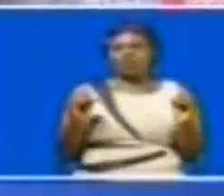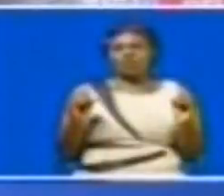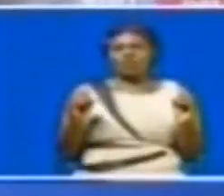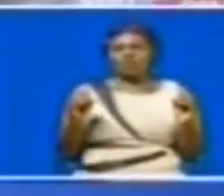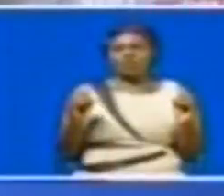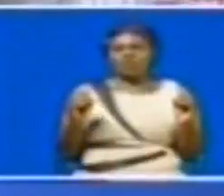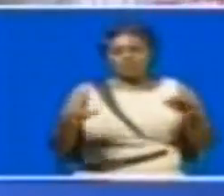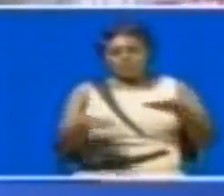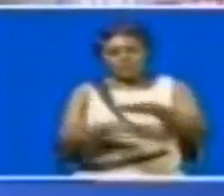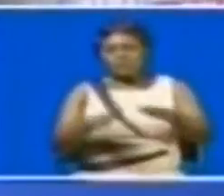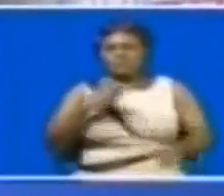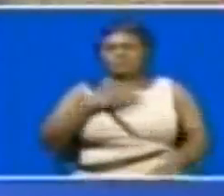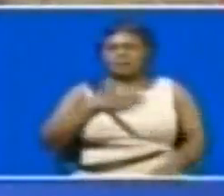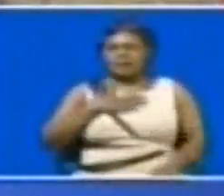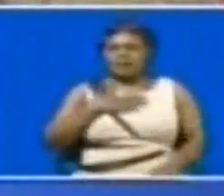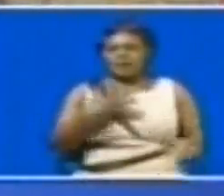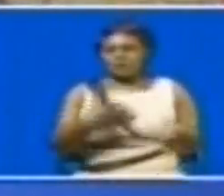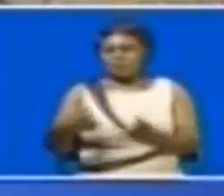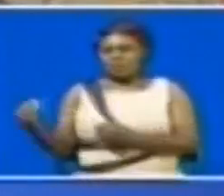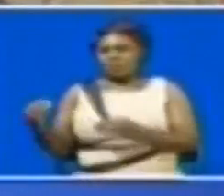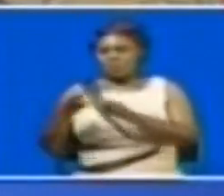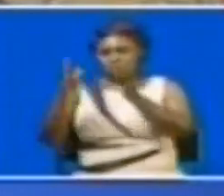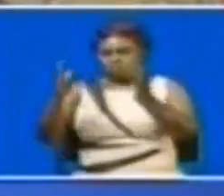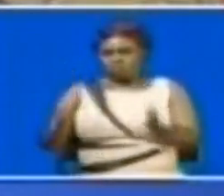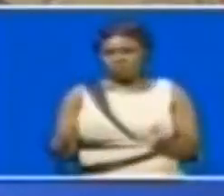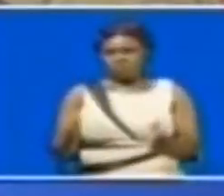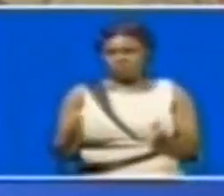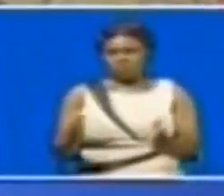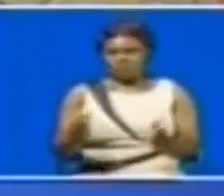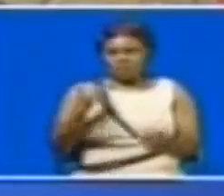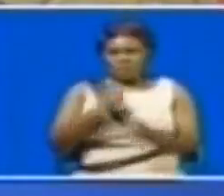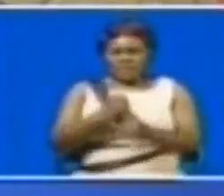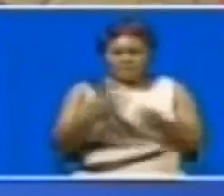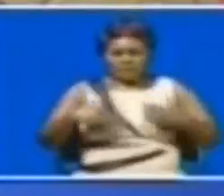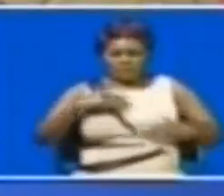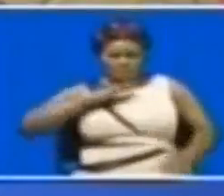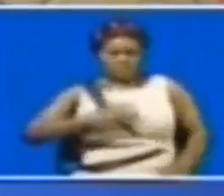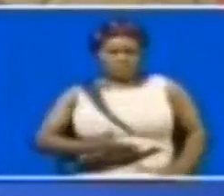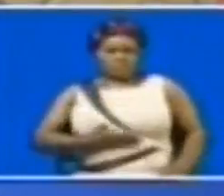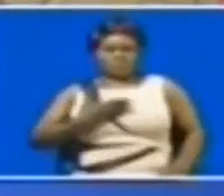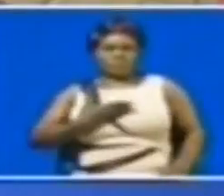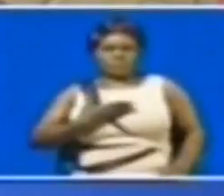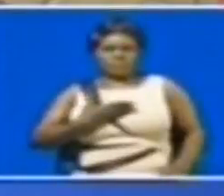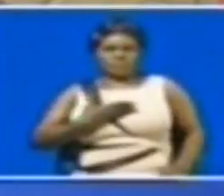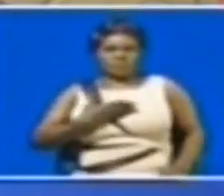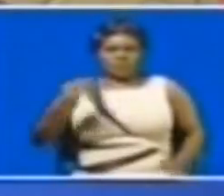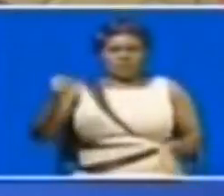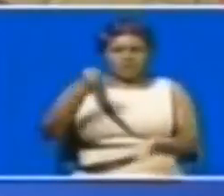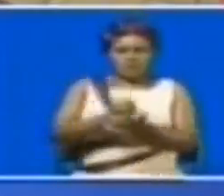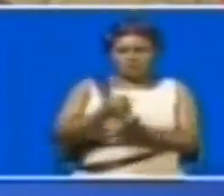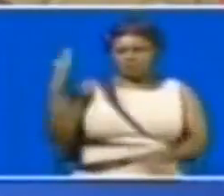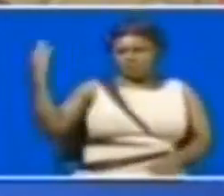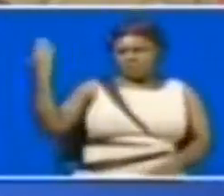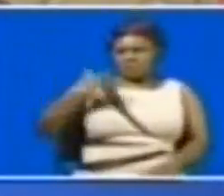chair, my deputy went to the dais. Who provoked them that they should adopt my